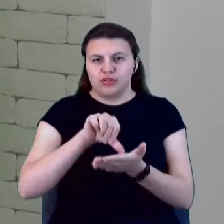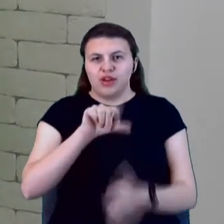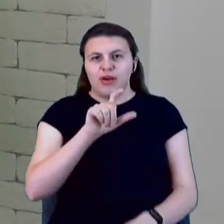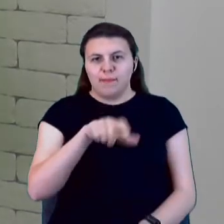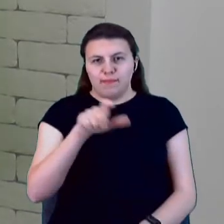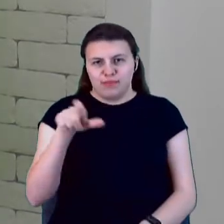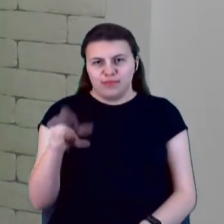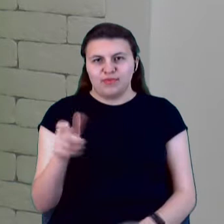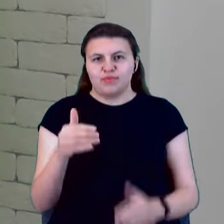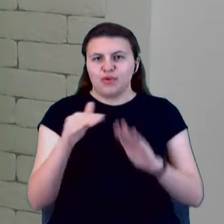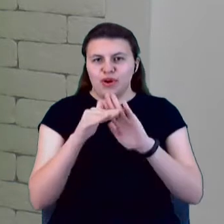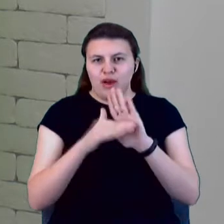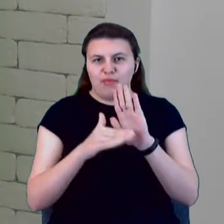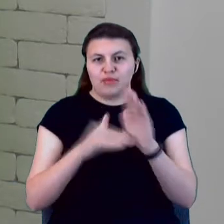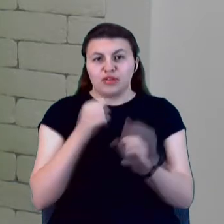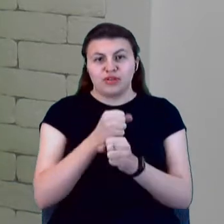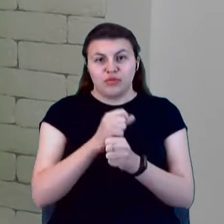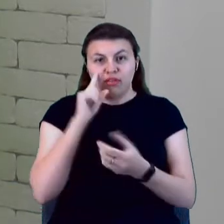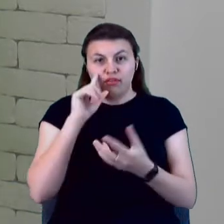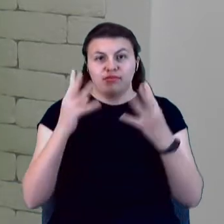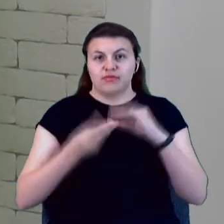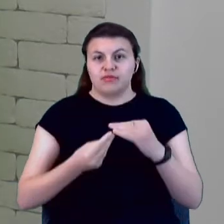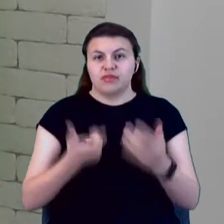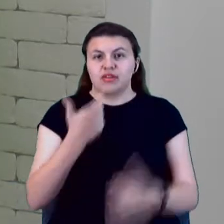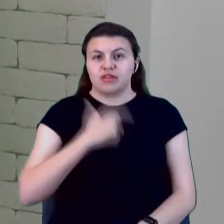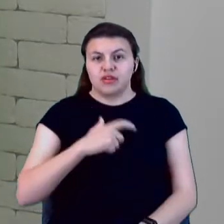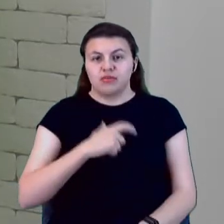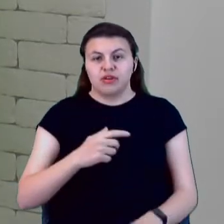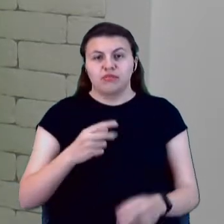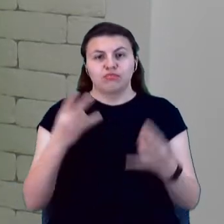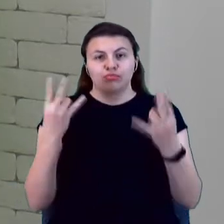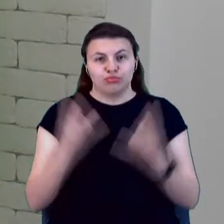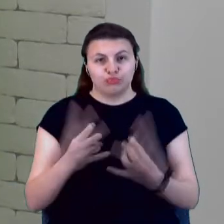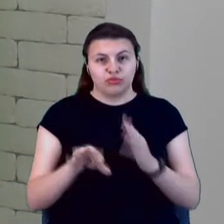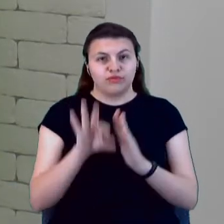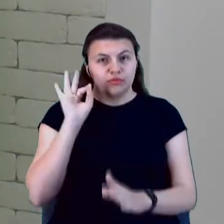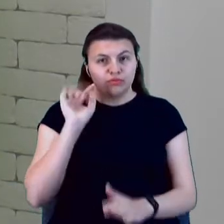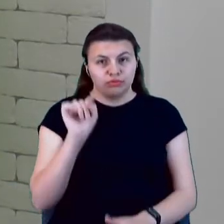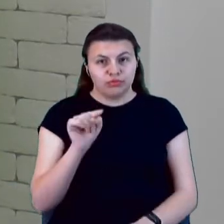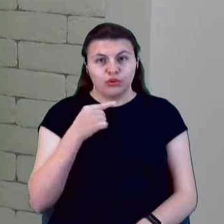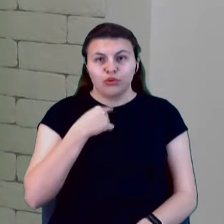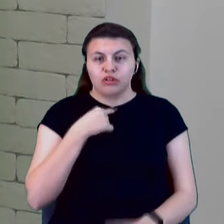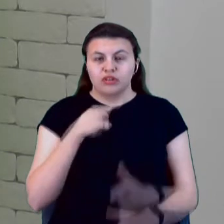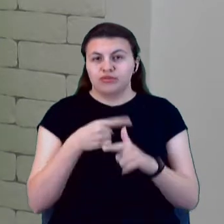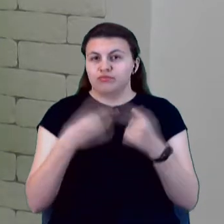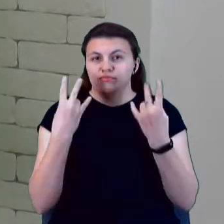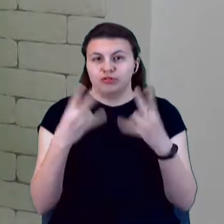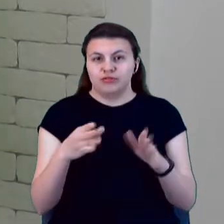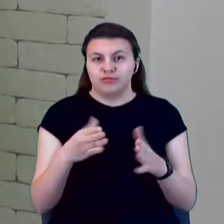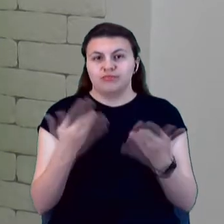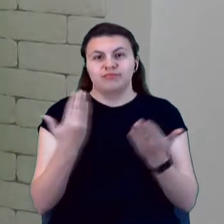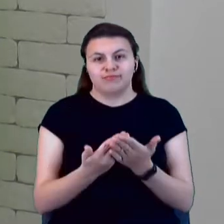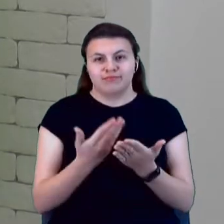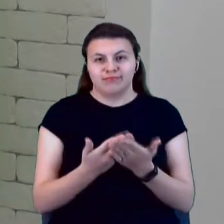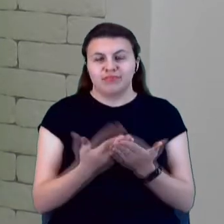програмами і зробити певні висновки для себе, чи варто, чи не варто голосувати за ту чи іншу політичну силу.